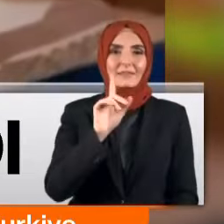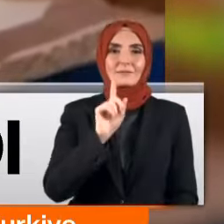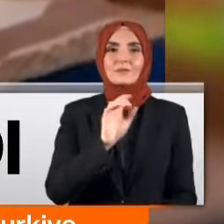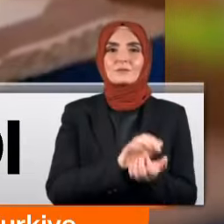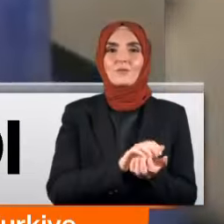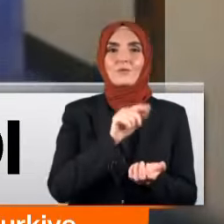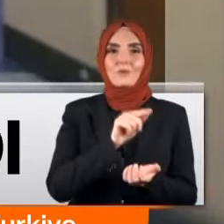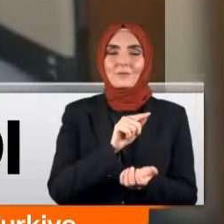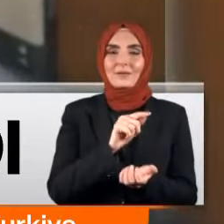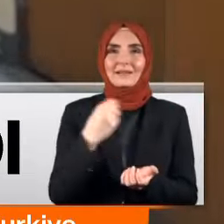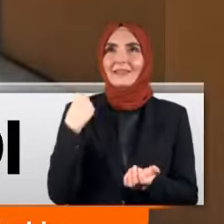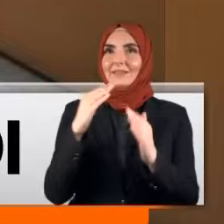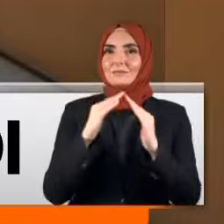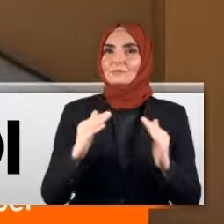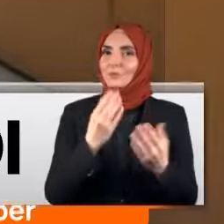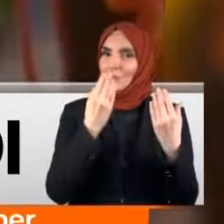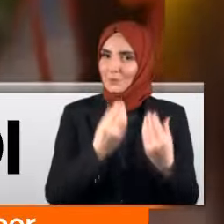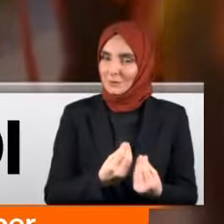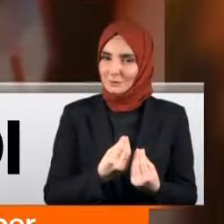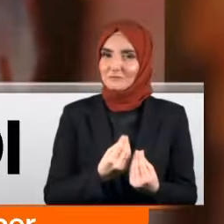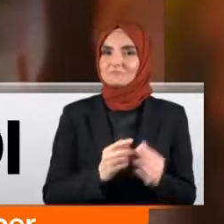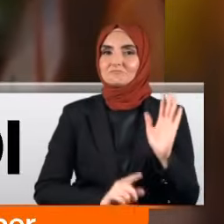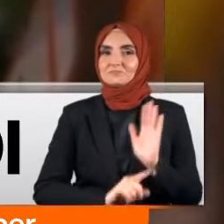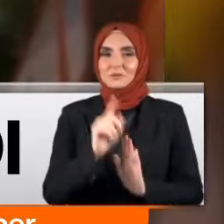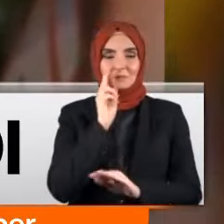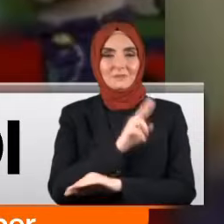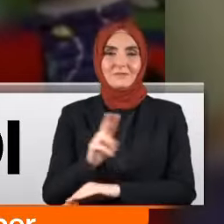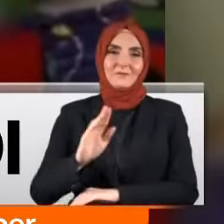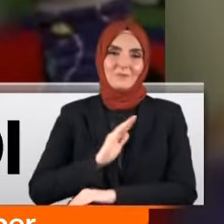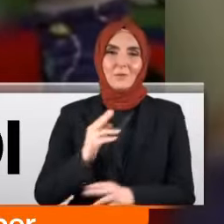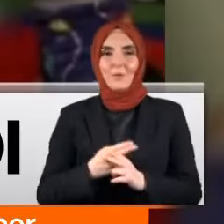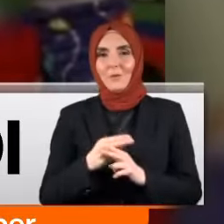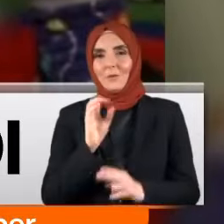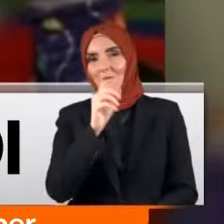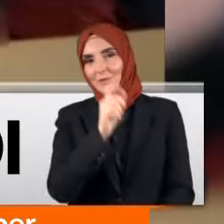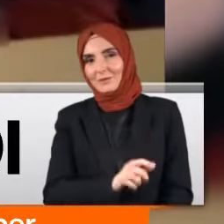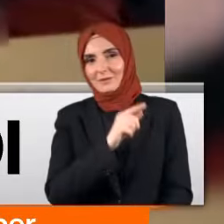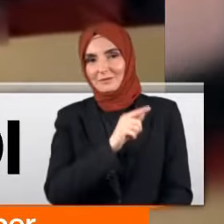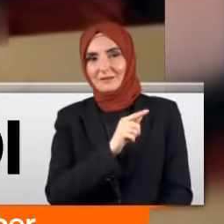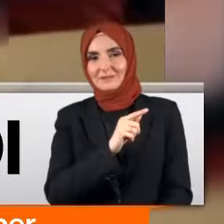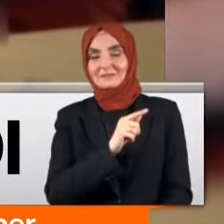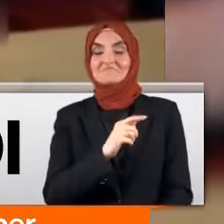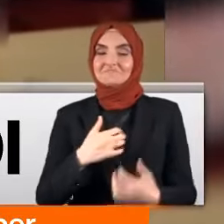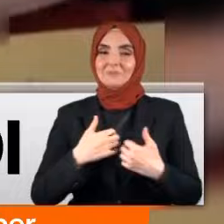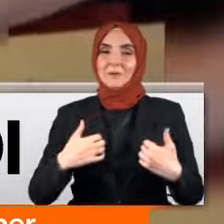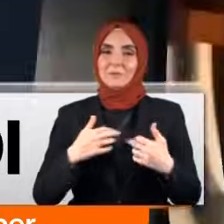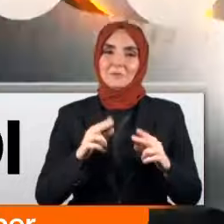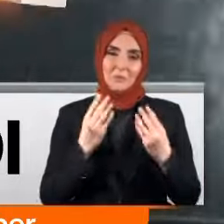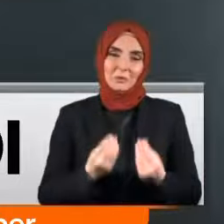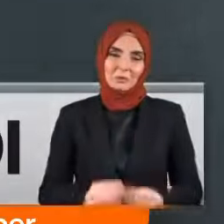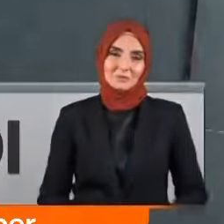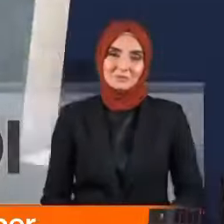yuvaya kavuştu. Ortaya çıkan başarılı tablo örnek öğretmeni miniklerin kahramanı yaptı. The puppies kind of just lift your